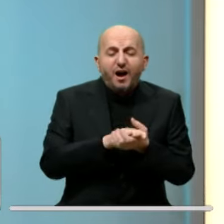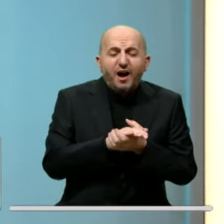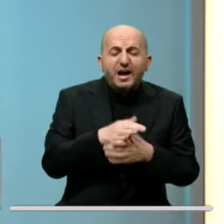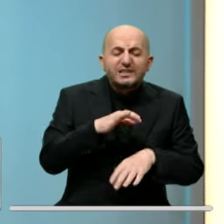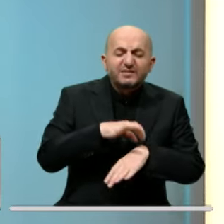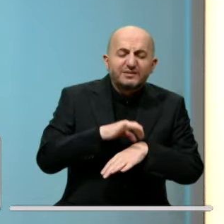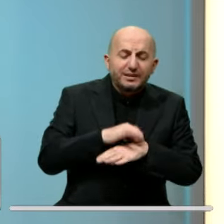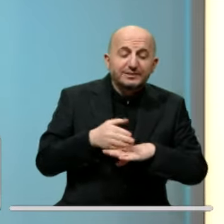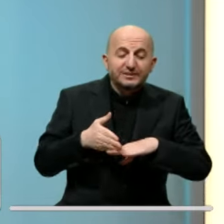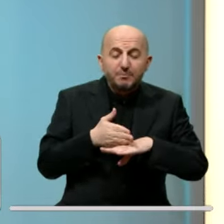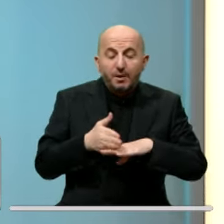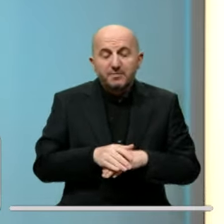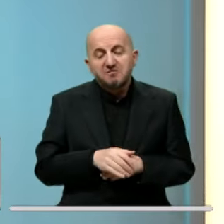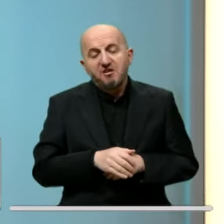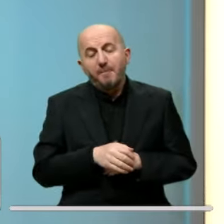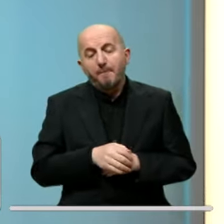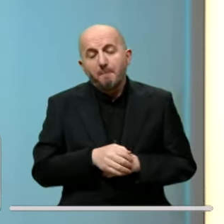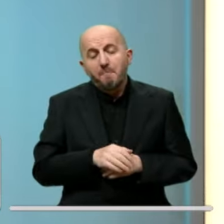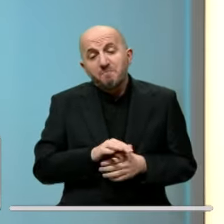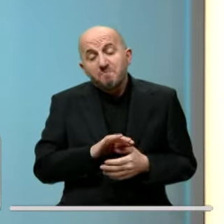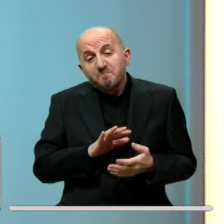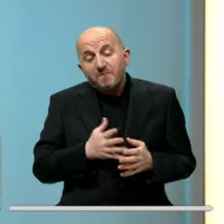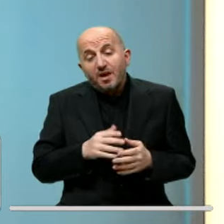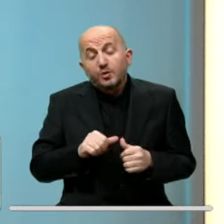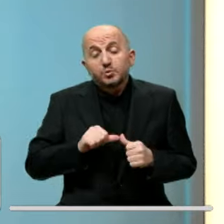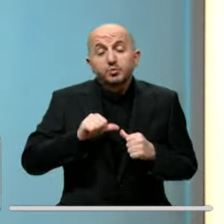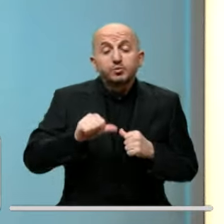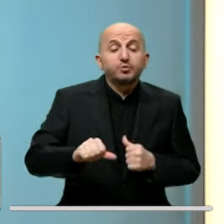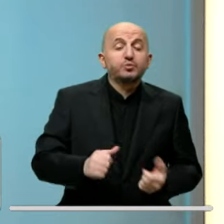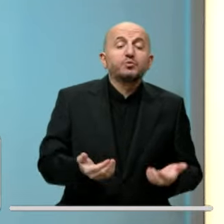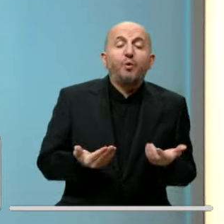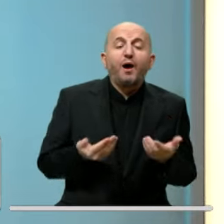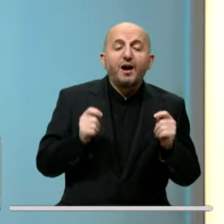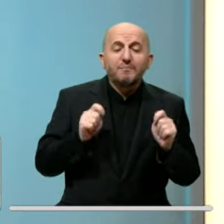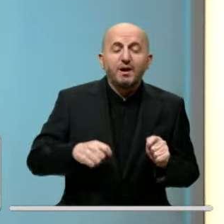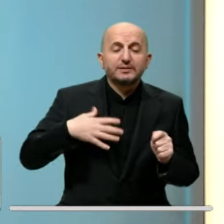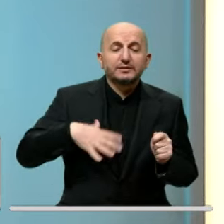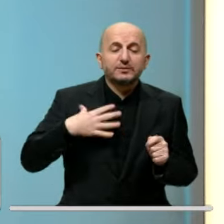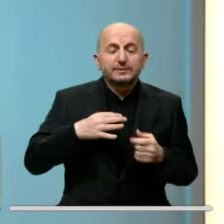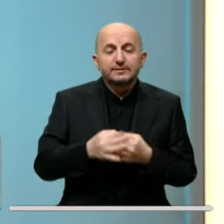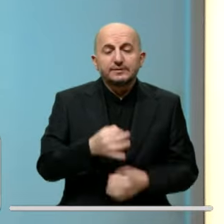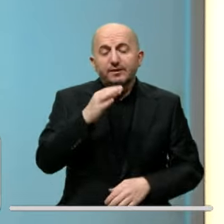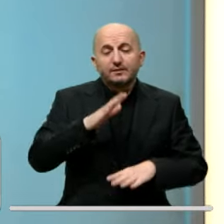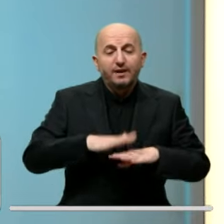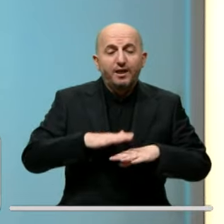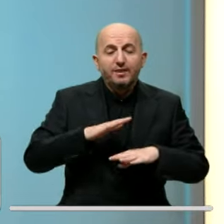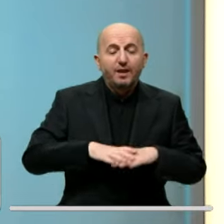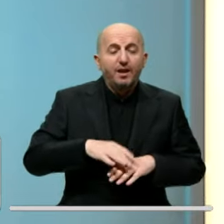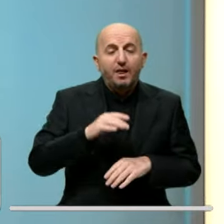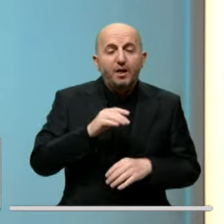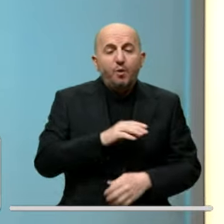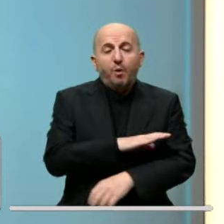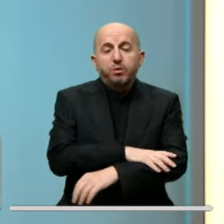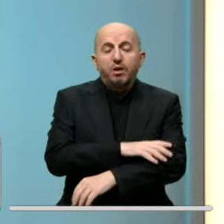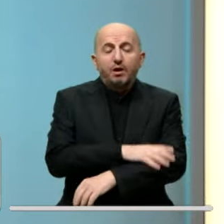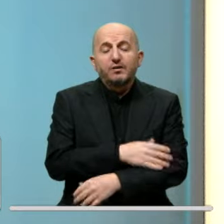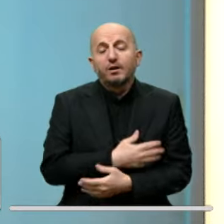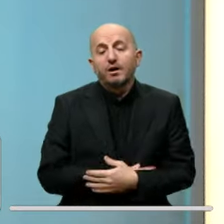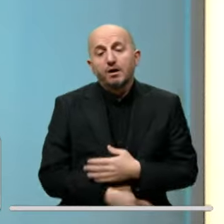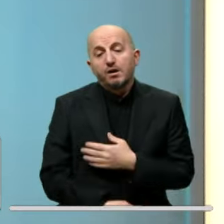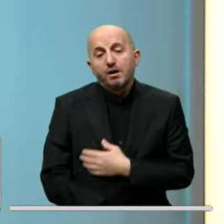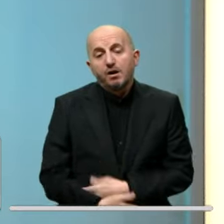dolayı, gerekse eğer uzun dua etmek istiyorsa insanın elleri, kolları yorulabiliyor. Bu